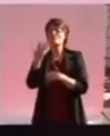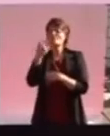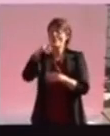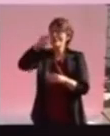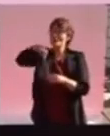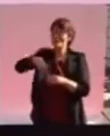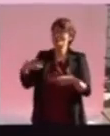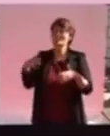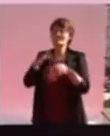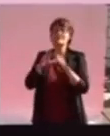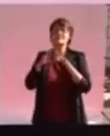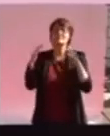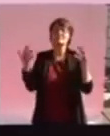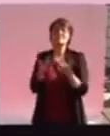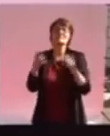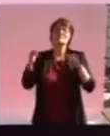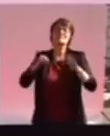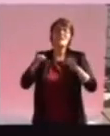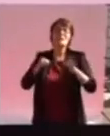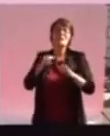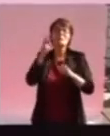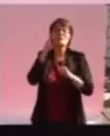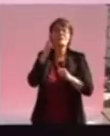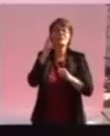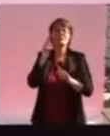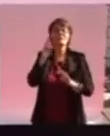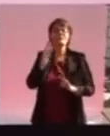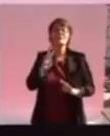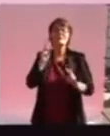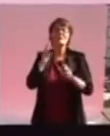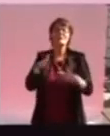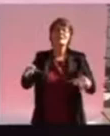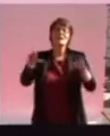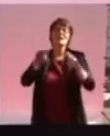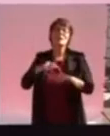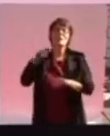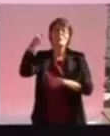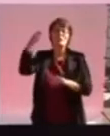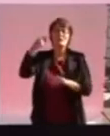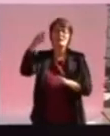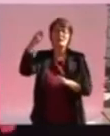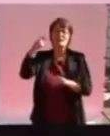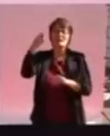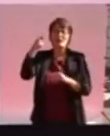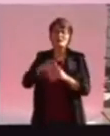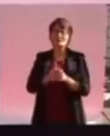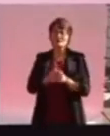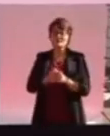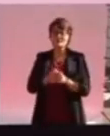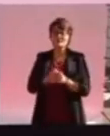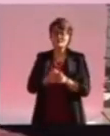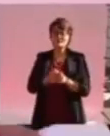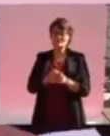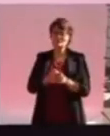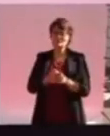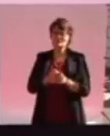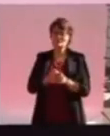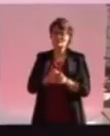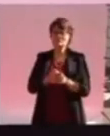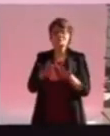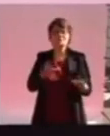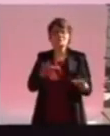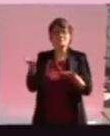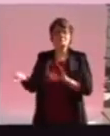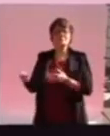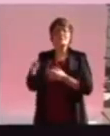il video un new deal per la salute mentre si accomodano sul palco per l'appunto erika